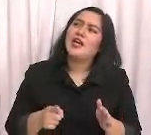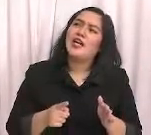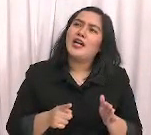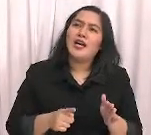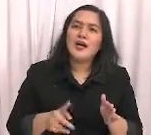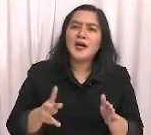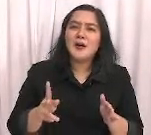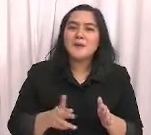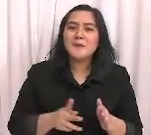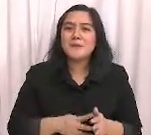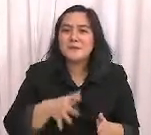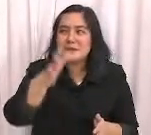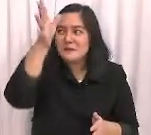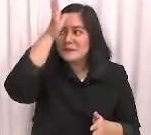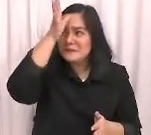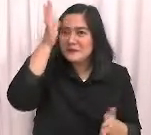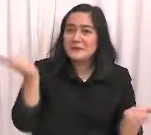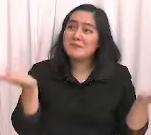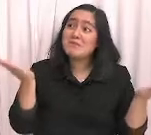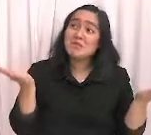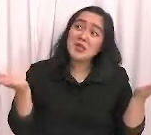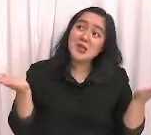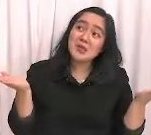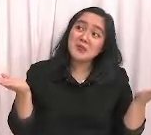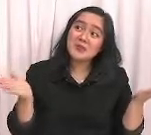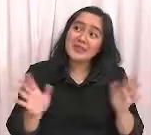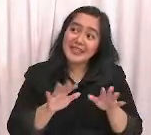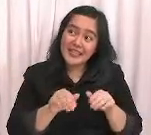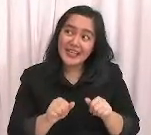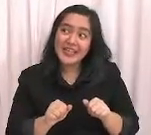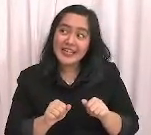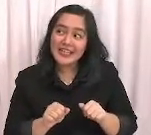mga ganyan. Talagang ginising ko yung mga bata,